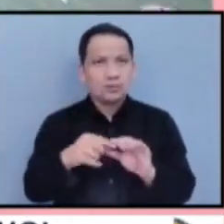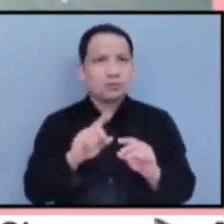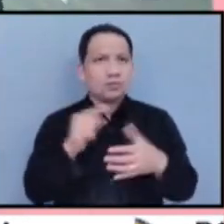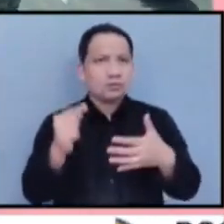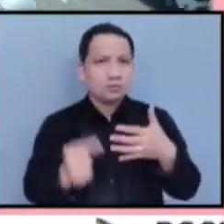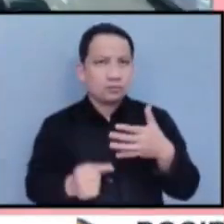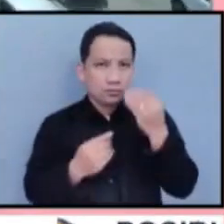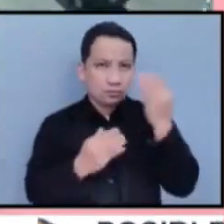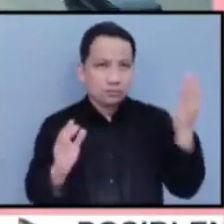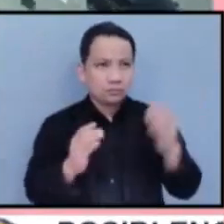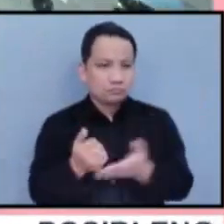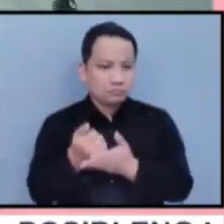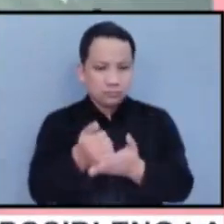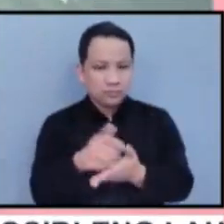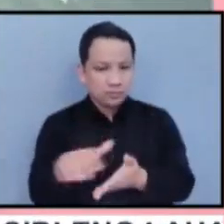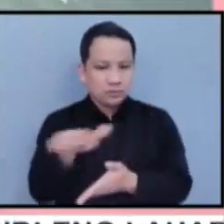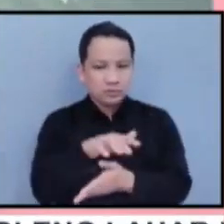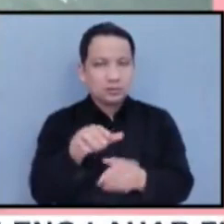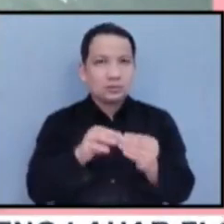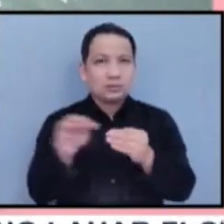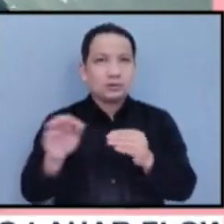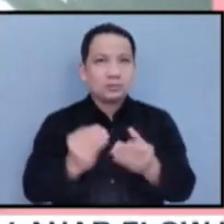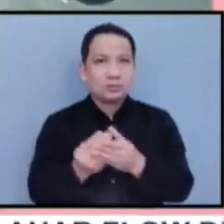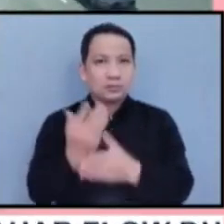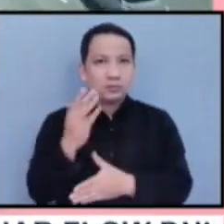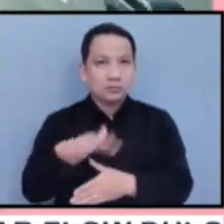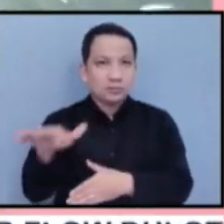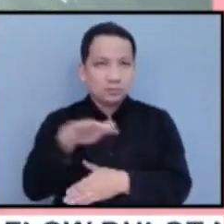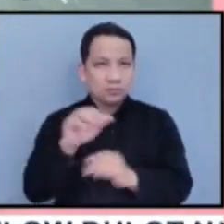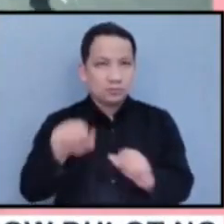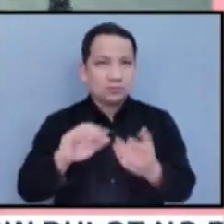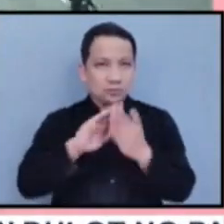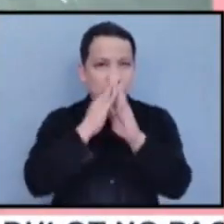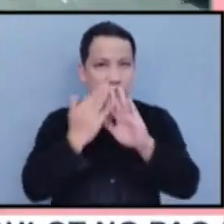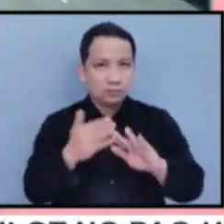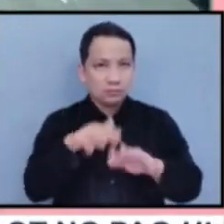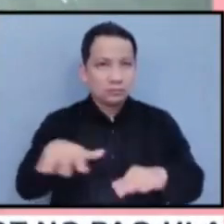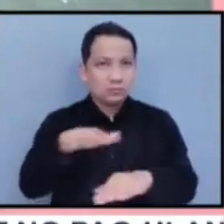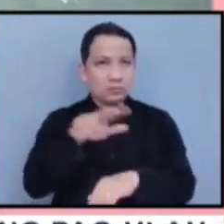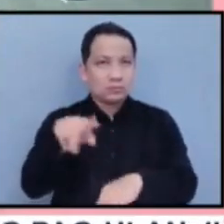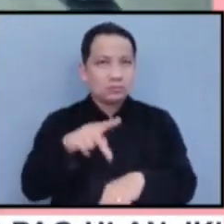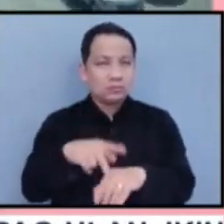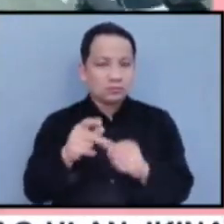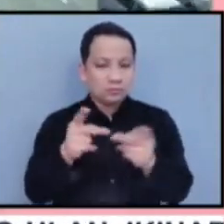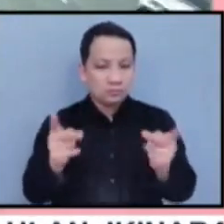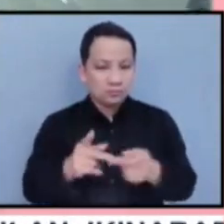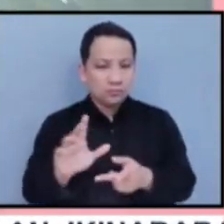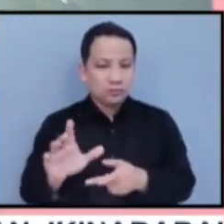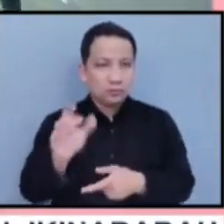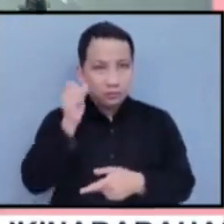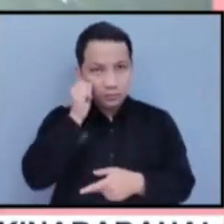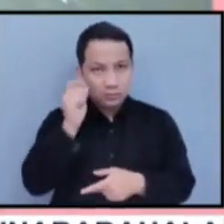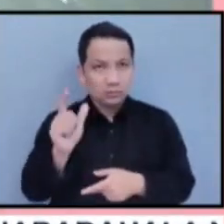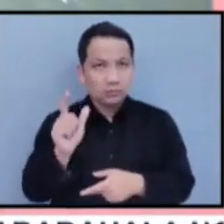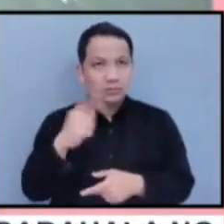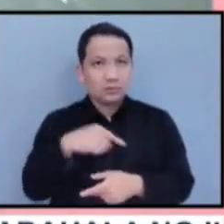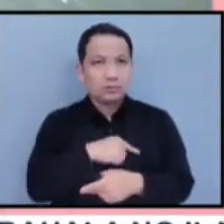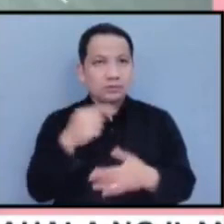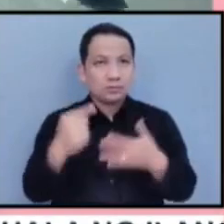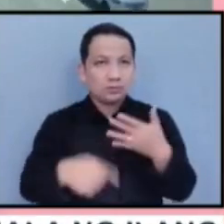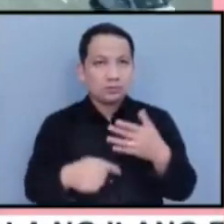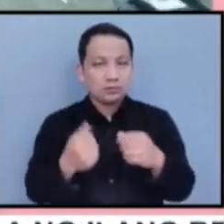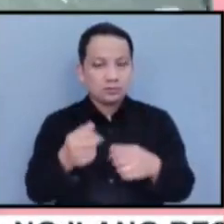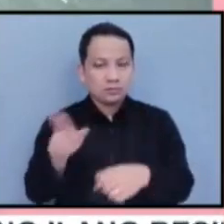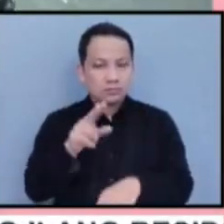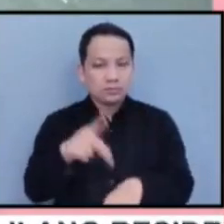kanilang maitutulong sa pagpapaunlad at pagpapanatili ng kapayapaan sa kanilang lugar. Si Sol Alarcon sa detalye. Rise